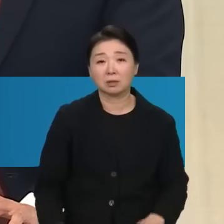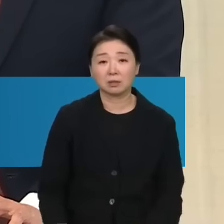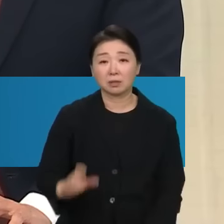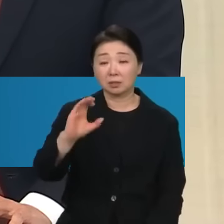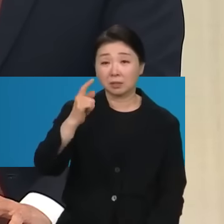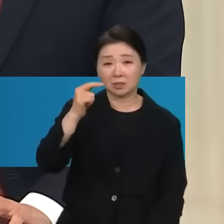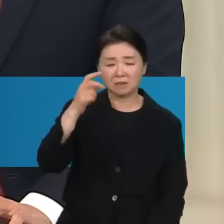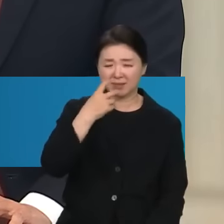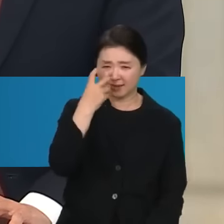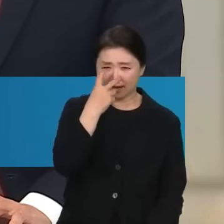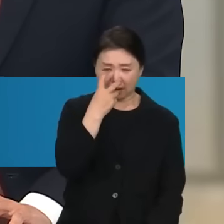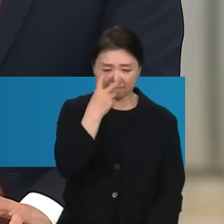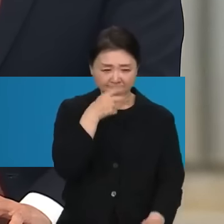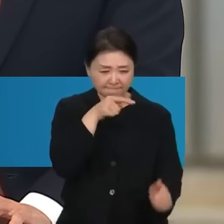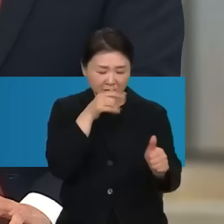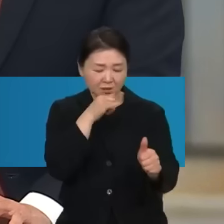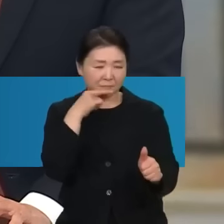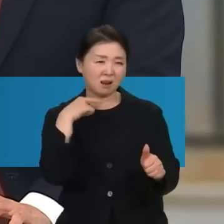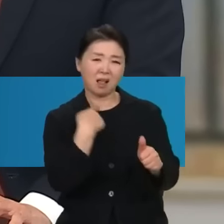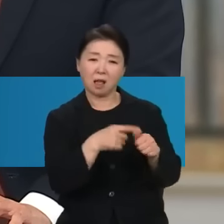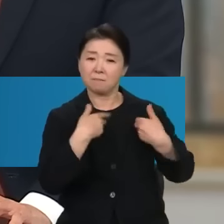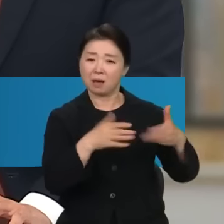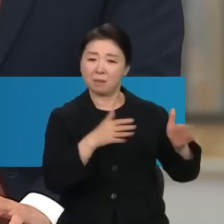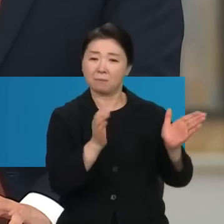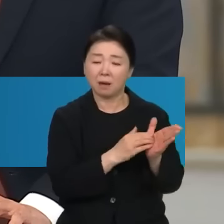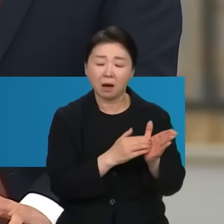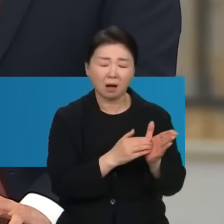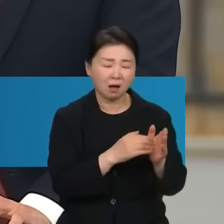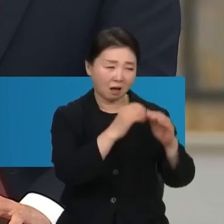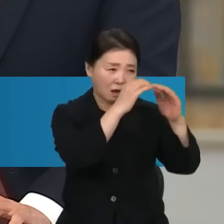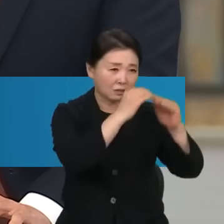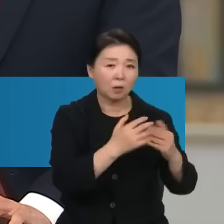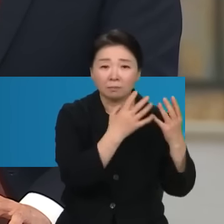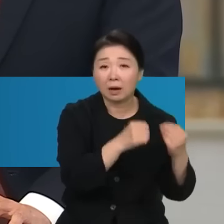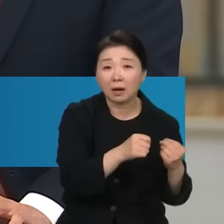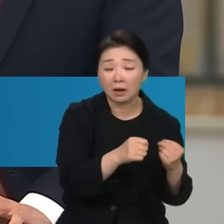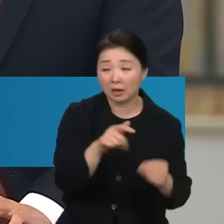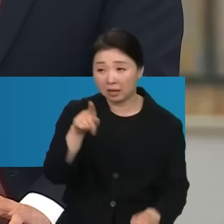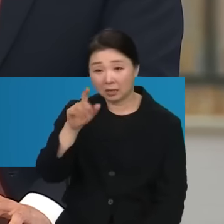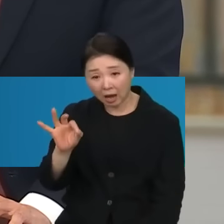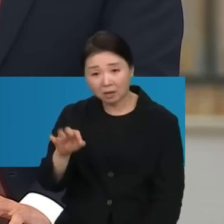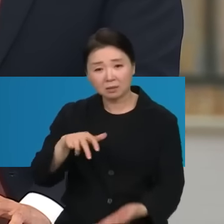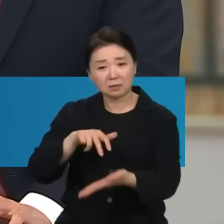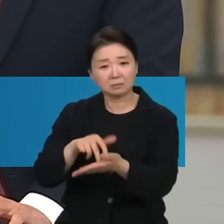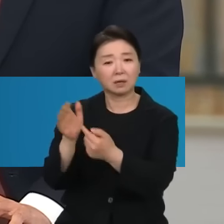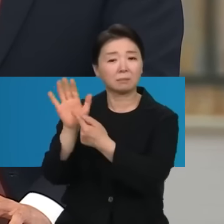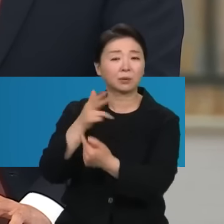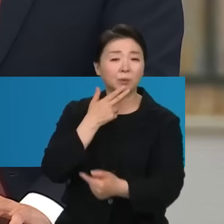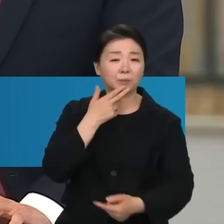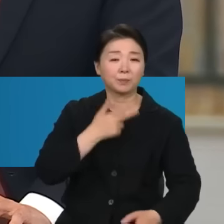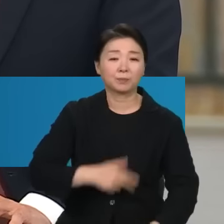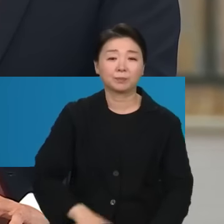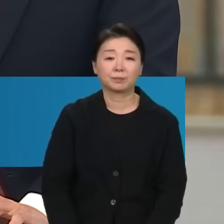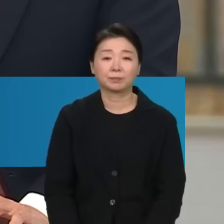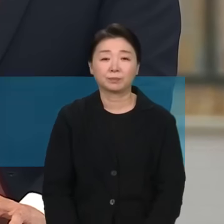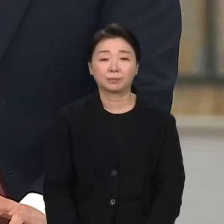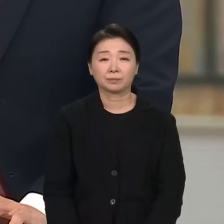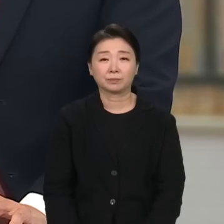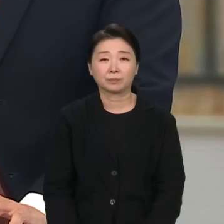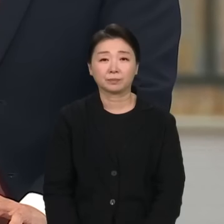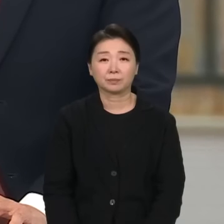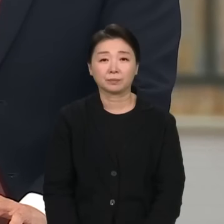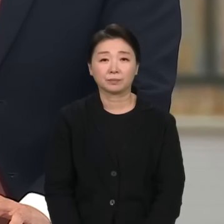감시를 당하고 막말에 시달렸다며 구체적인 폭로들이 나오고 있지만 강 씨는 아직까지 아무런 입장을 밝히지 않고 있습니다.